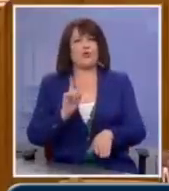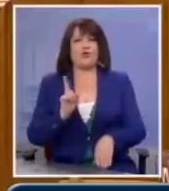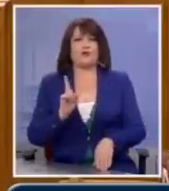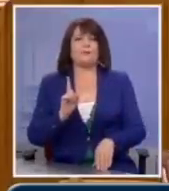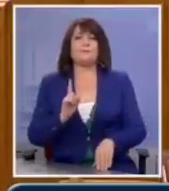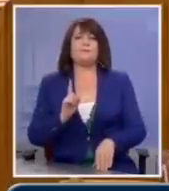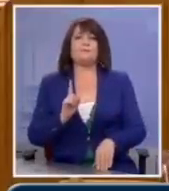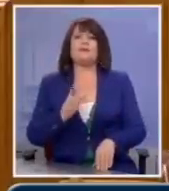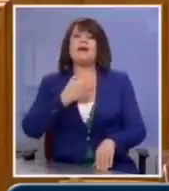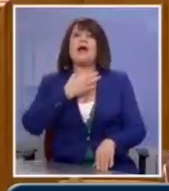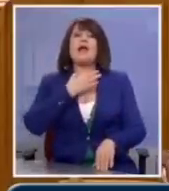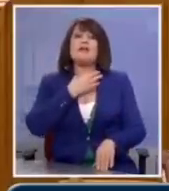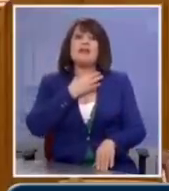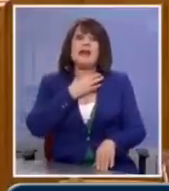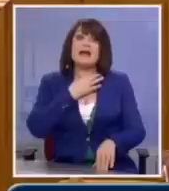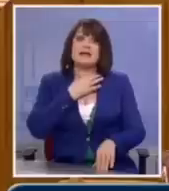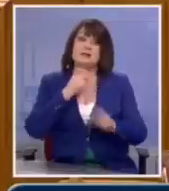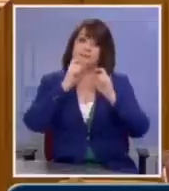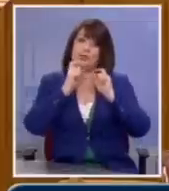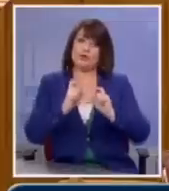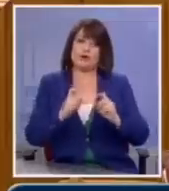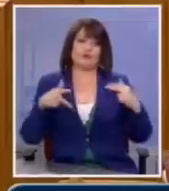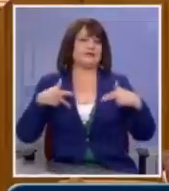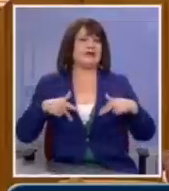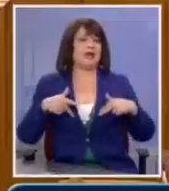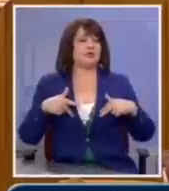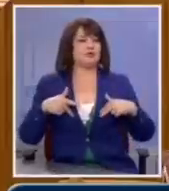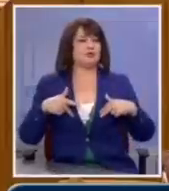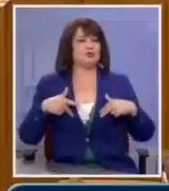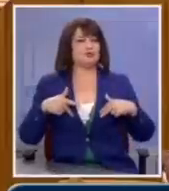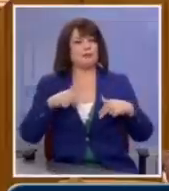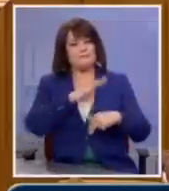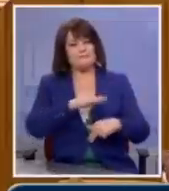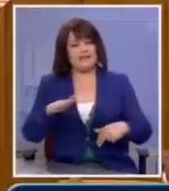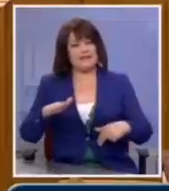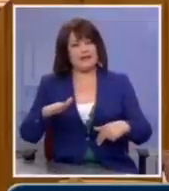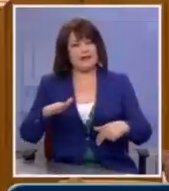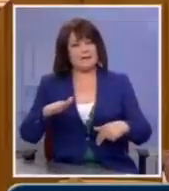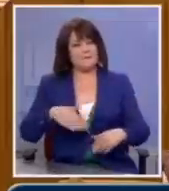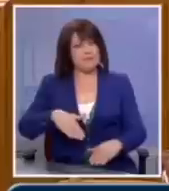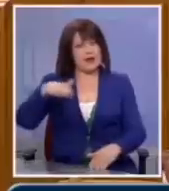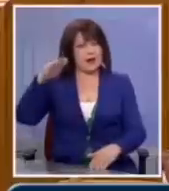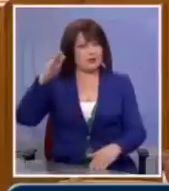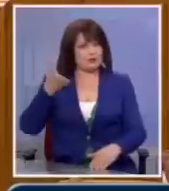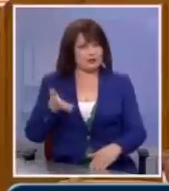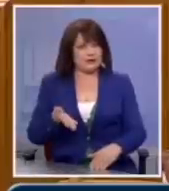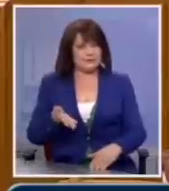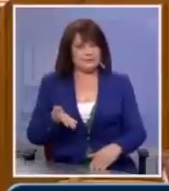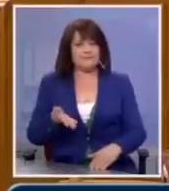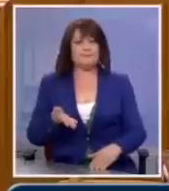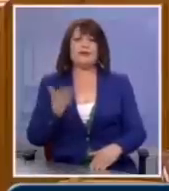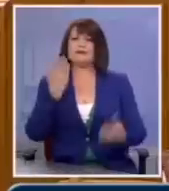μια ανάγκη και μια υποχρέωση του κράτους σε παιδιά που έχουν μεγαλώσει εδώ, που